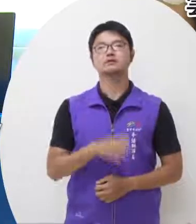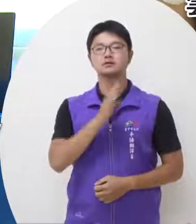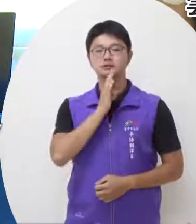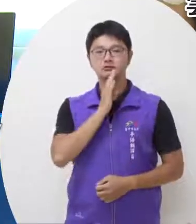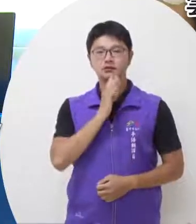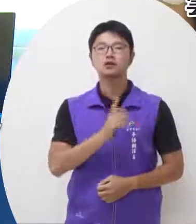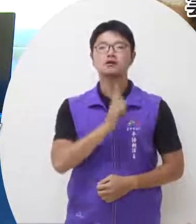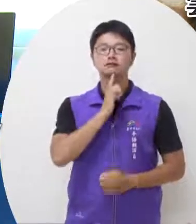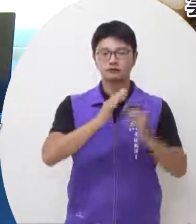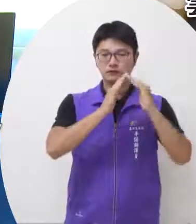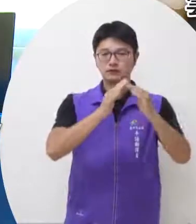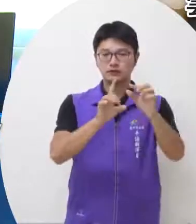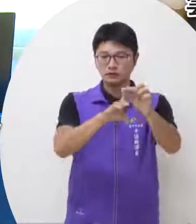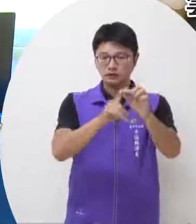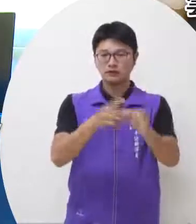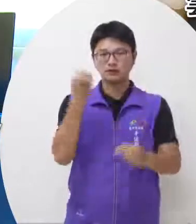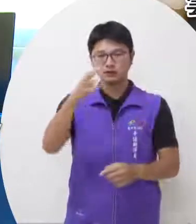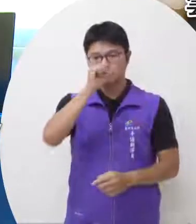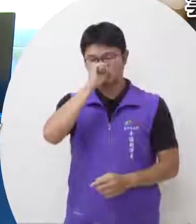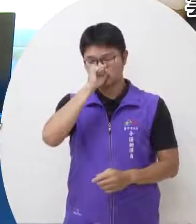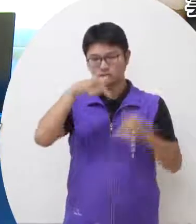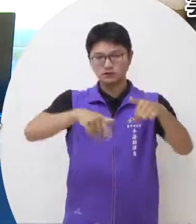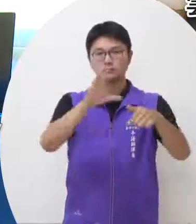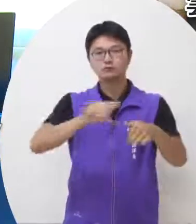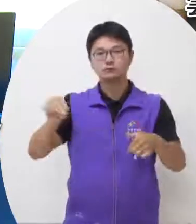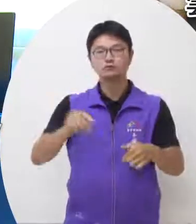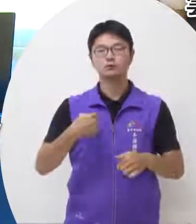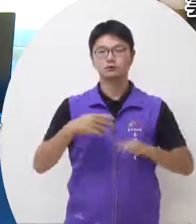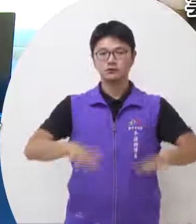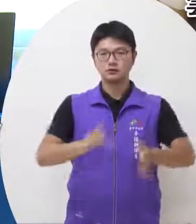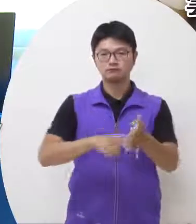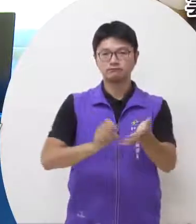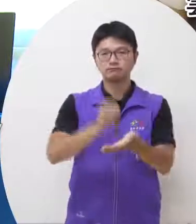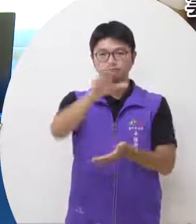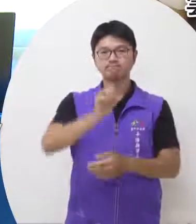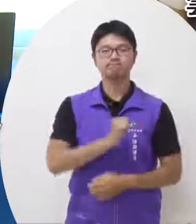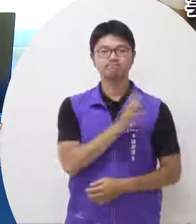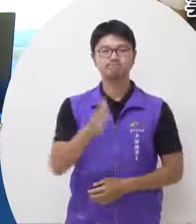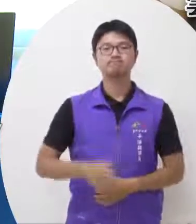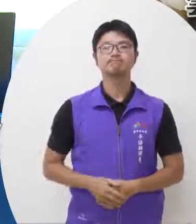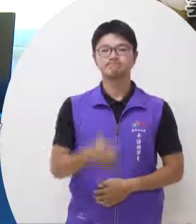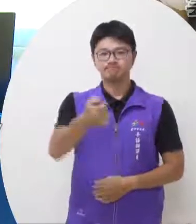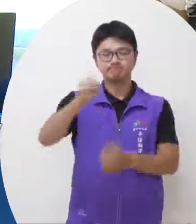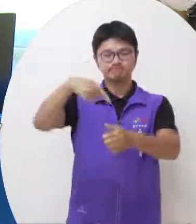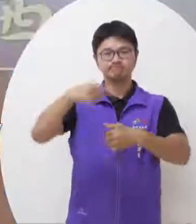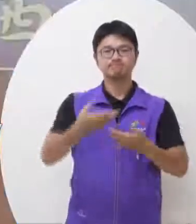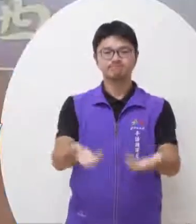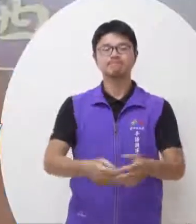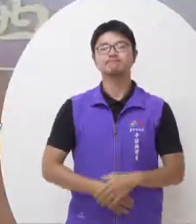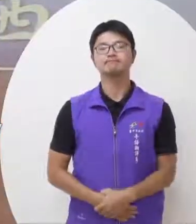士台中新好西屯。那这边简报结束，恭请才是，谢谢。